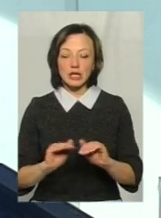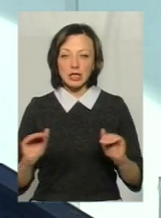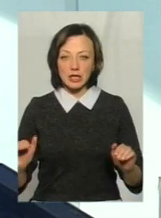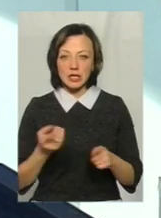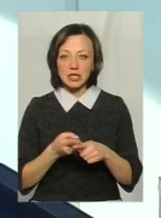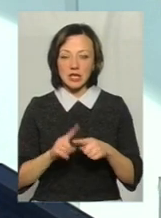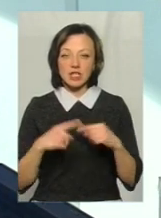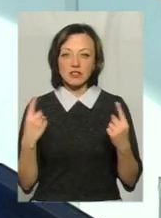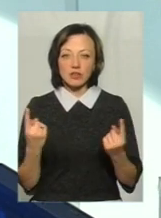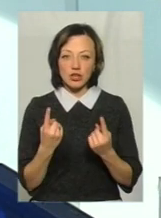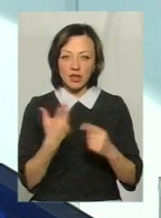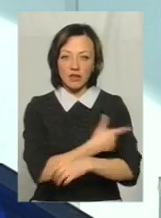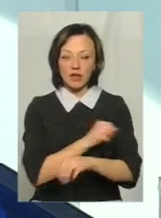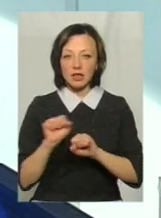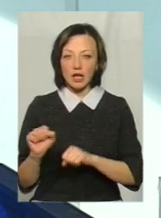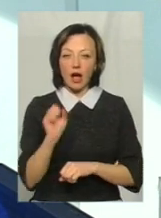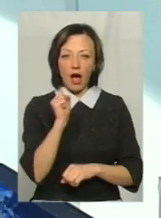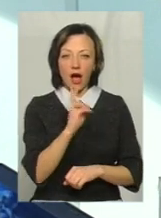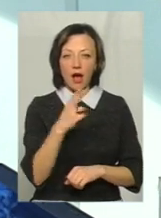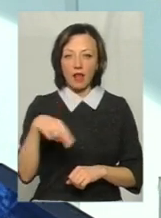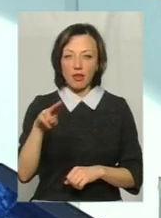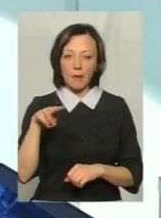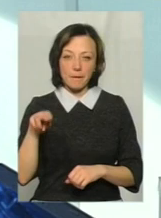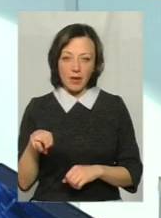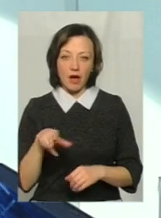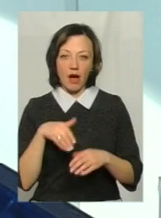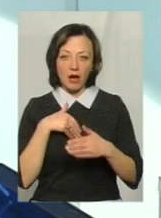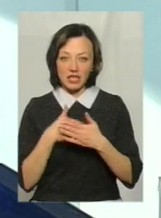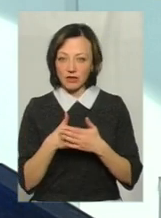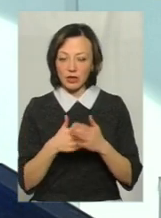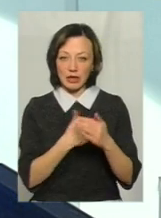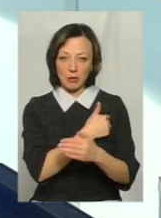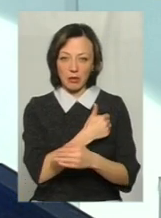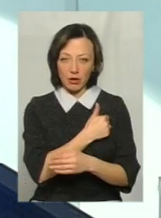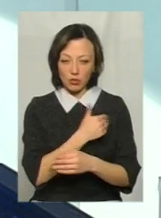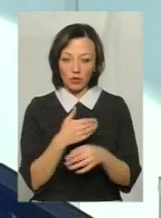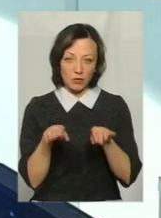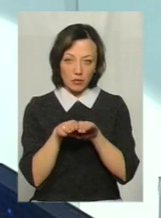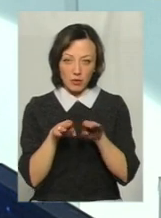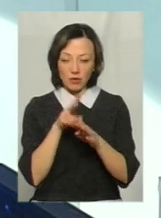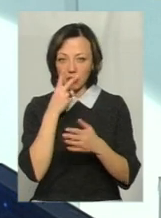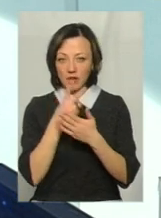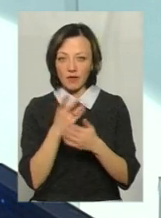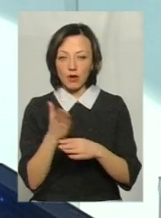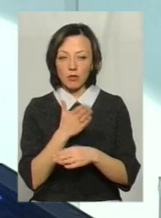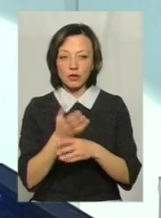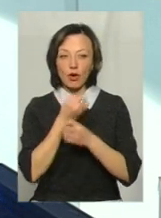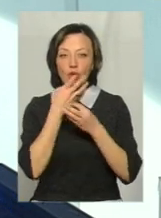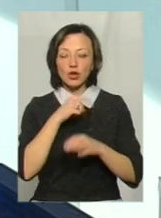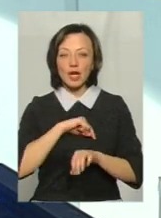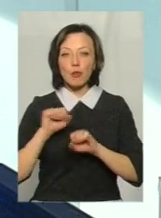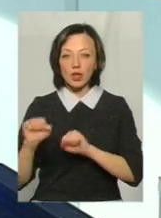Тобто це звичайна вакцина АКДП, яка дає активну температурну реакцію, на фоні якого виробляється дуже хороший